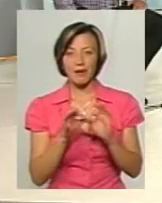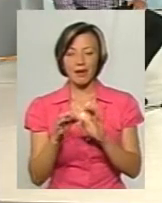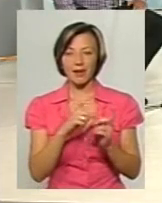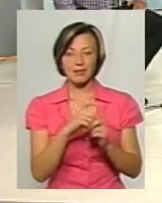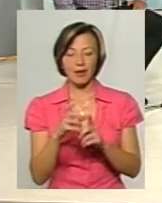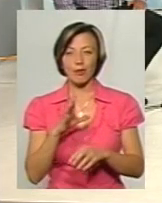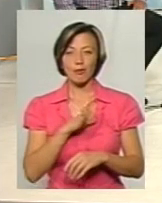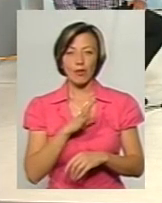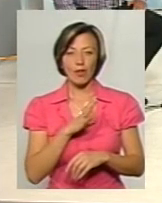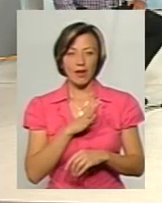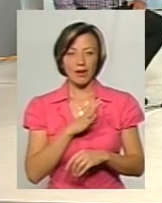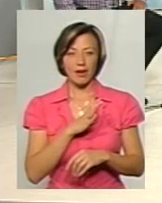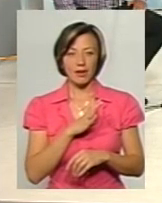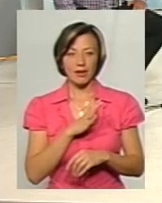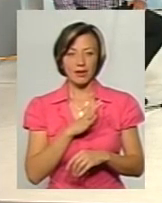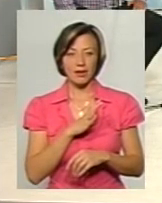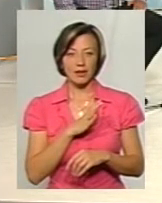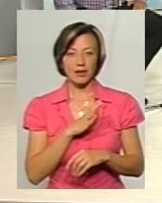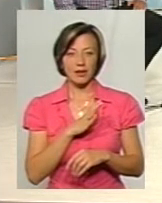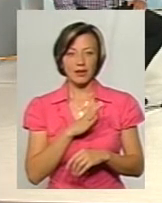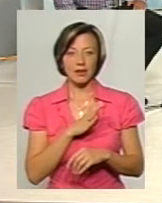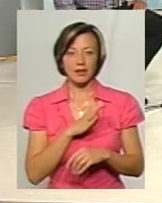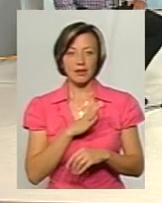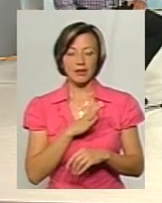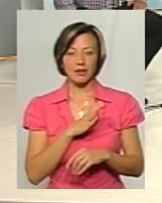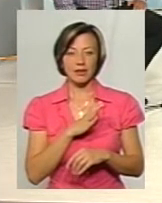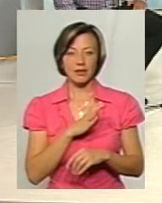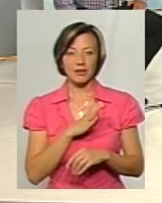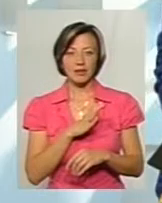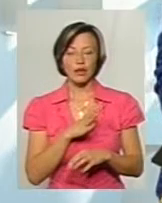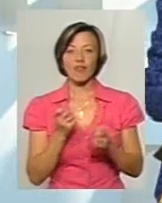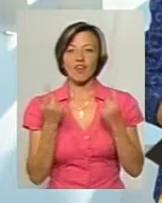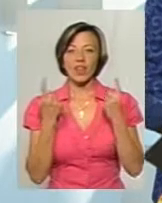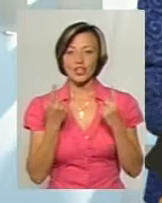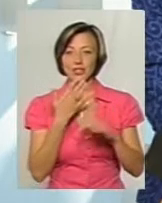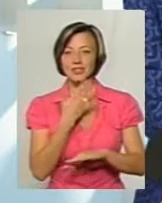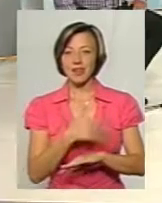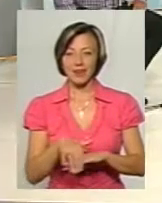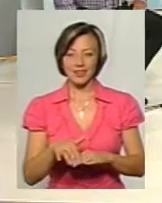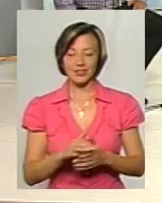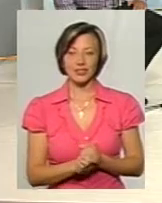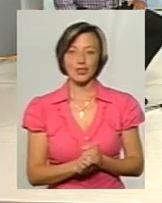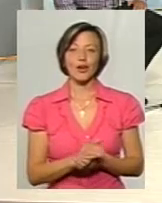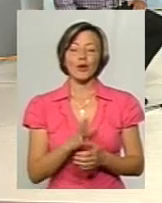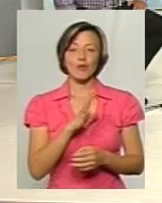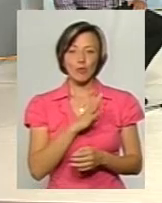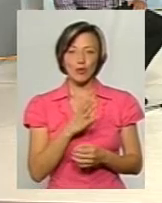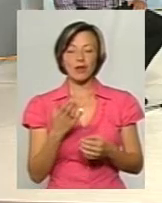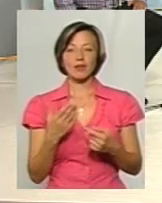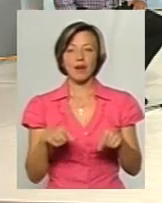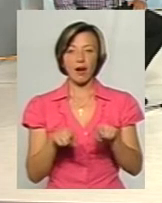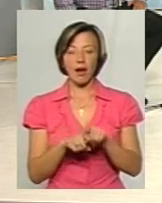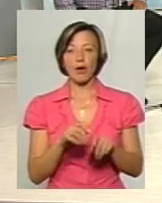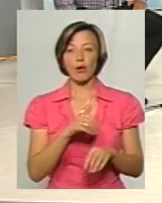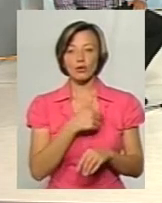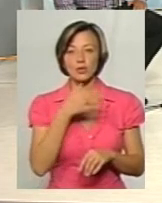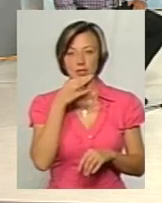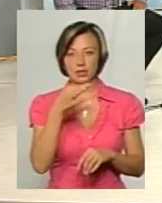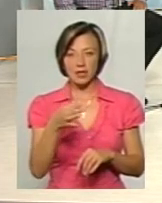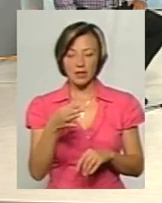свого часу, що величне загранична, так? Ні, так. Угу. Була вона така. Але я вам хочу сказати,